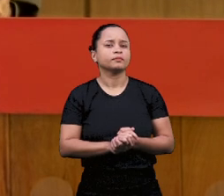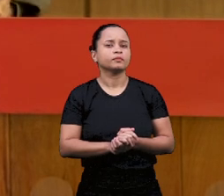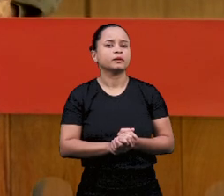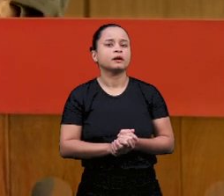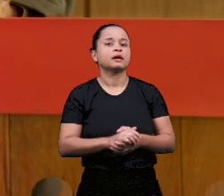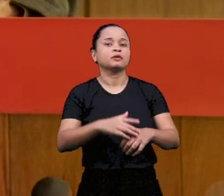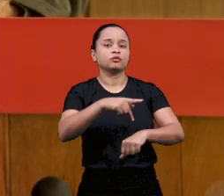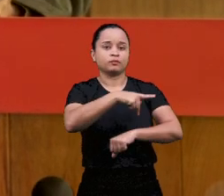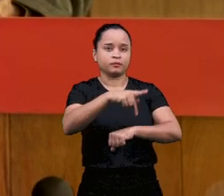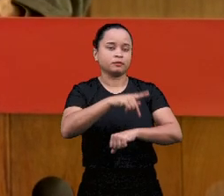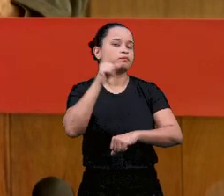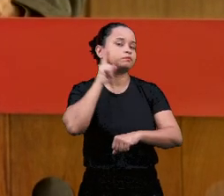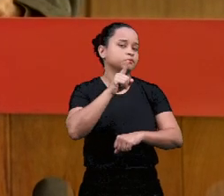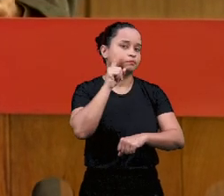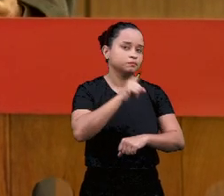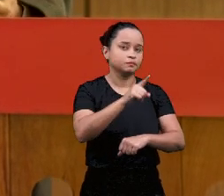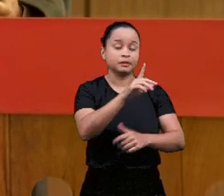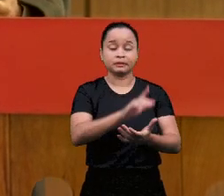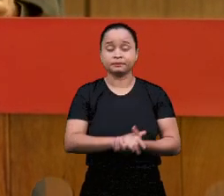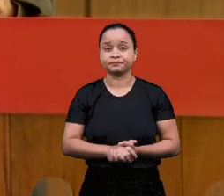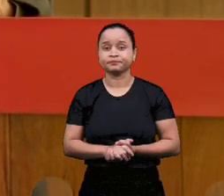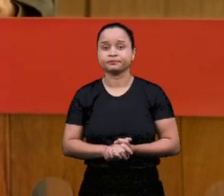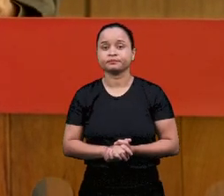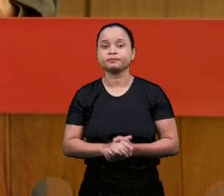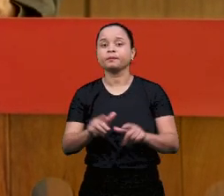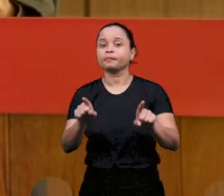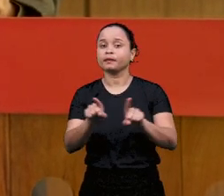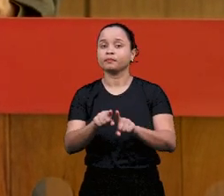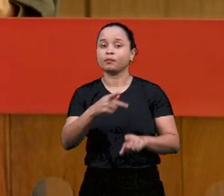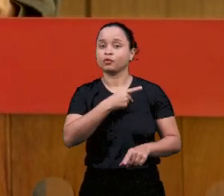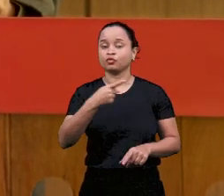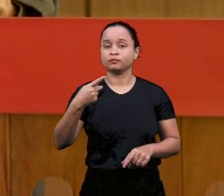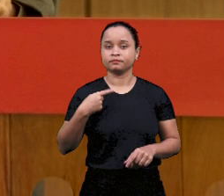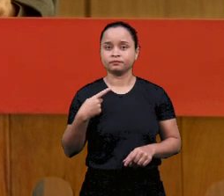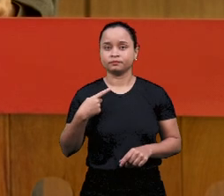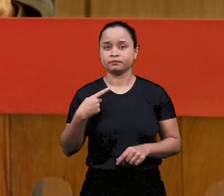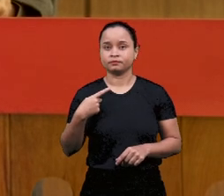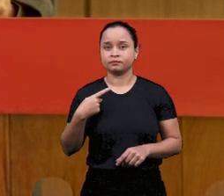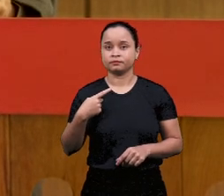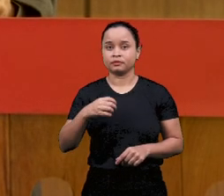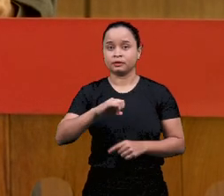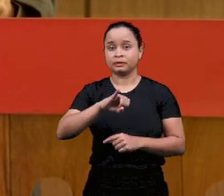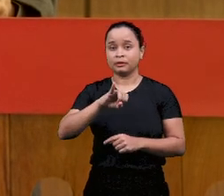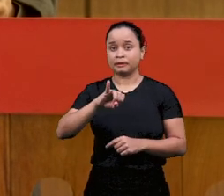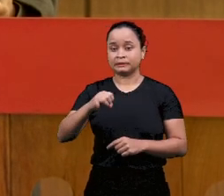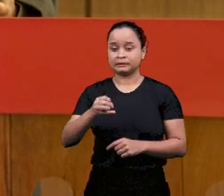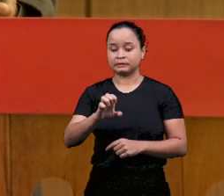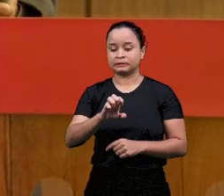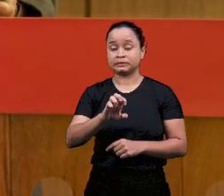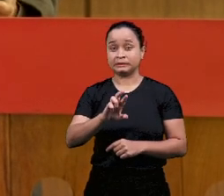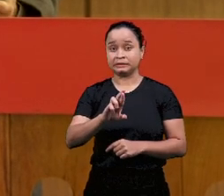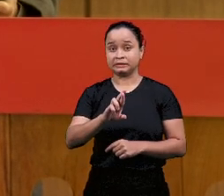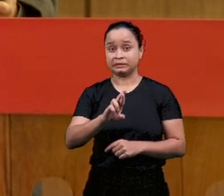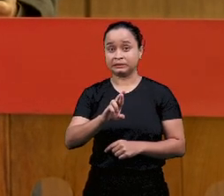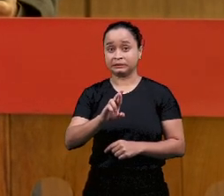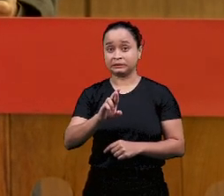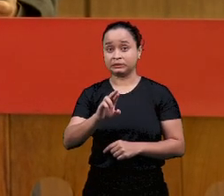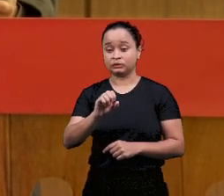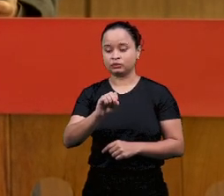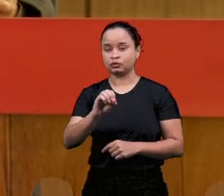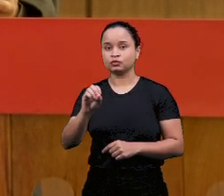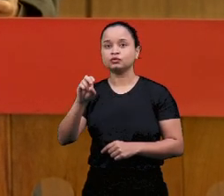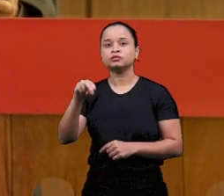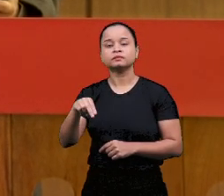du Massachusetts, Hartford. Et le pasteur là, c'est le pasteur Gerson Bellucci. Il dit le suivant, dans la question